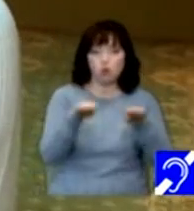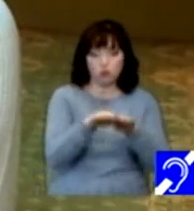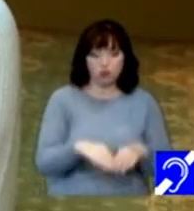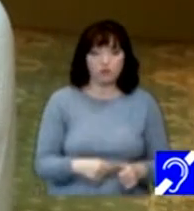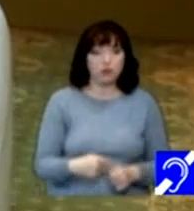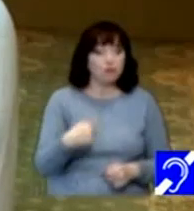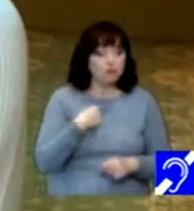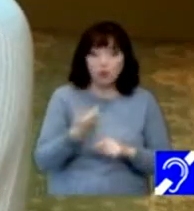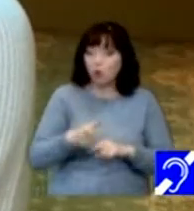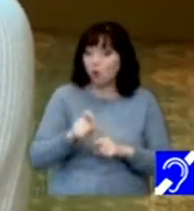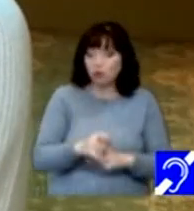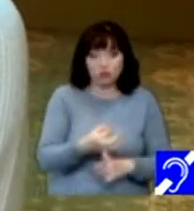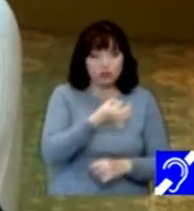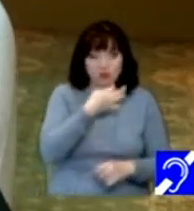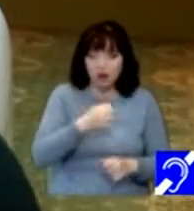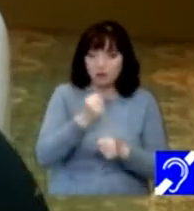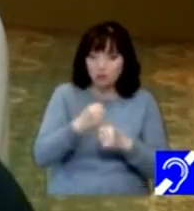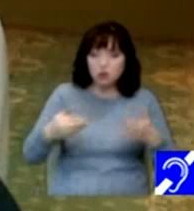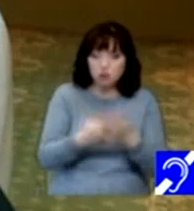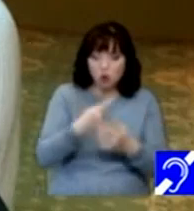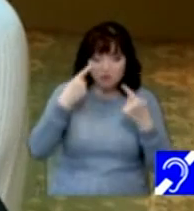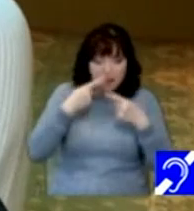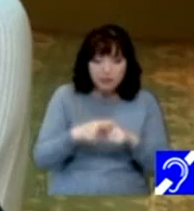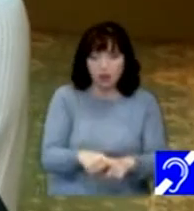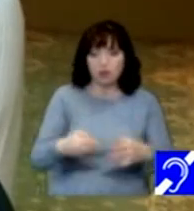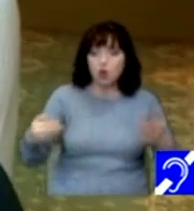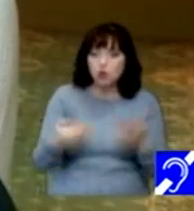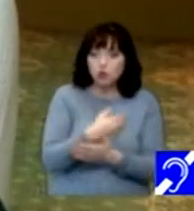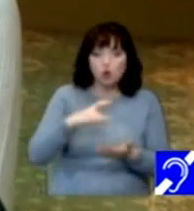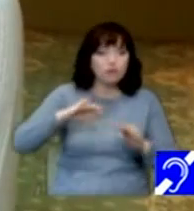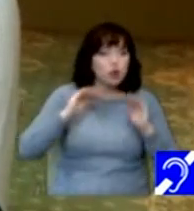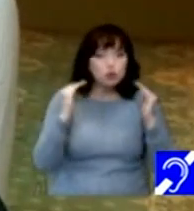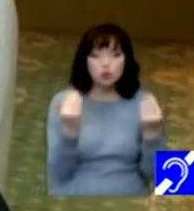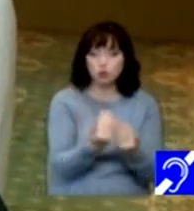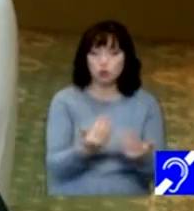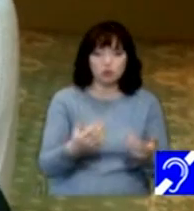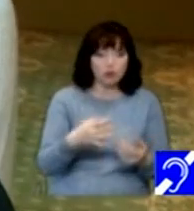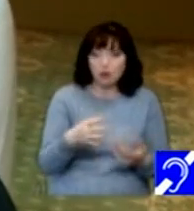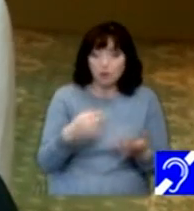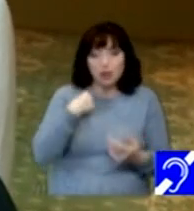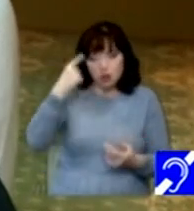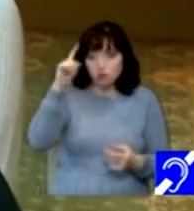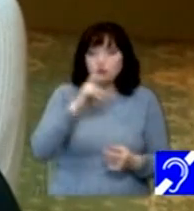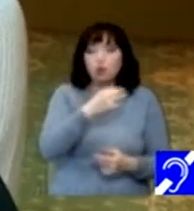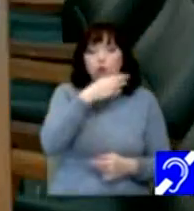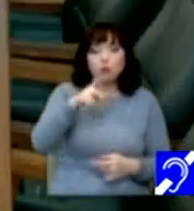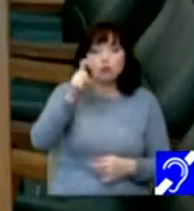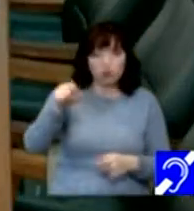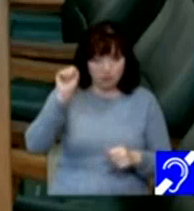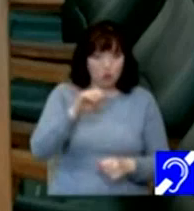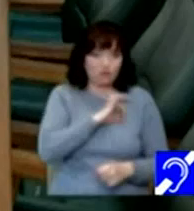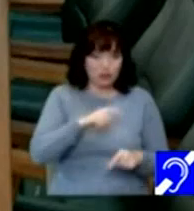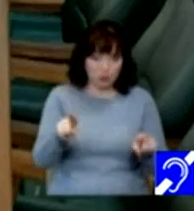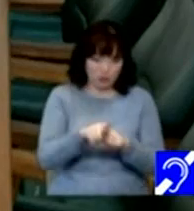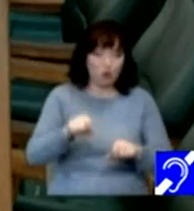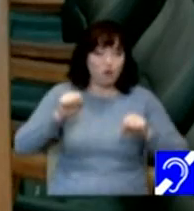cu un nou studio, cu noi tehnici. Nu știu, cred că oricine ar dori o astfel de ocazie. Putem